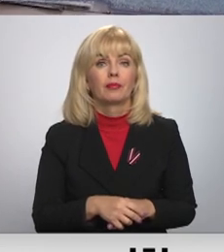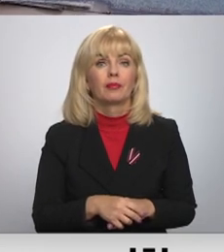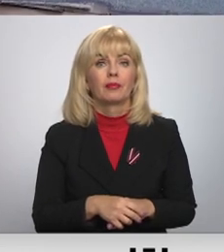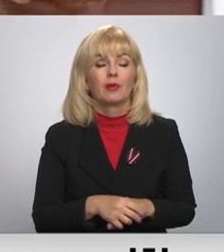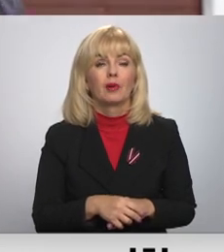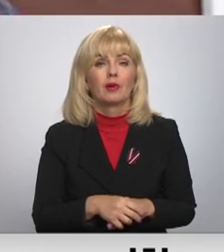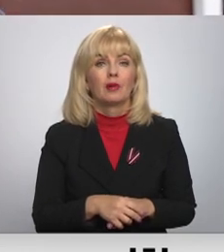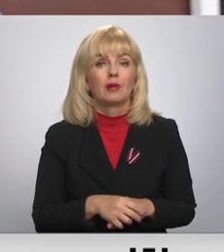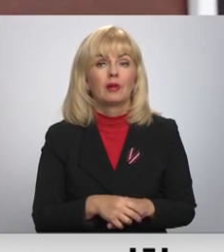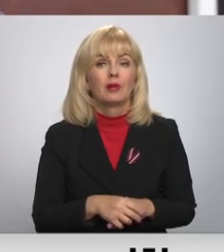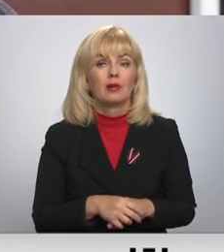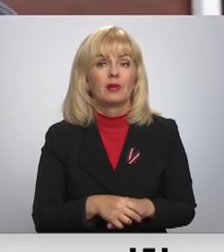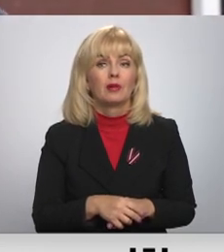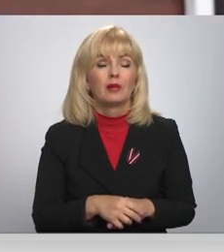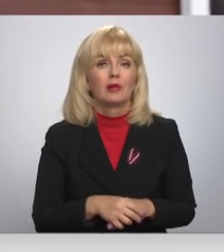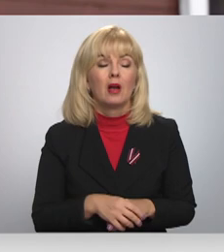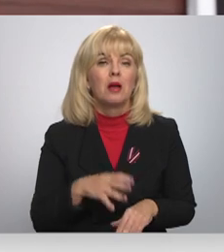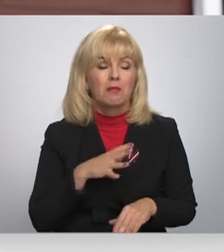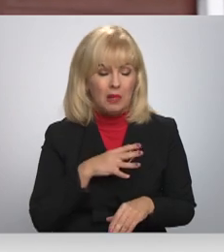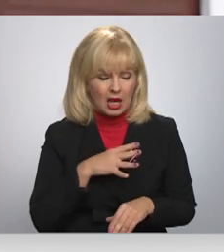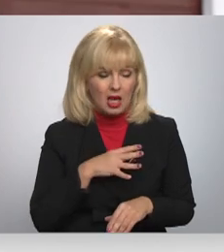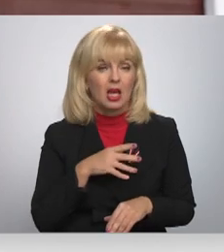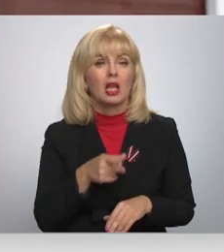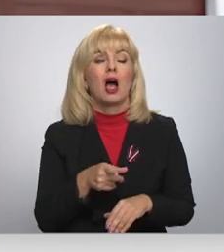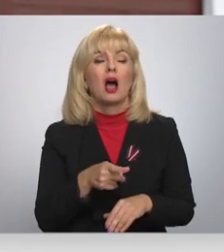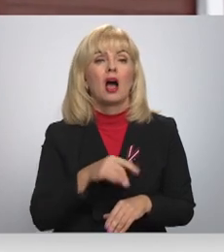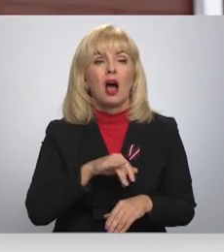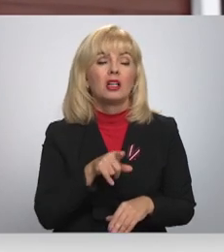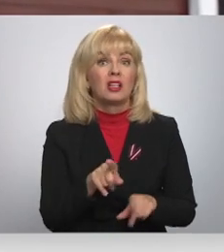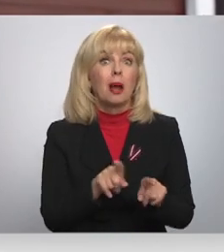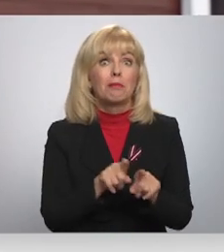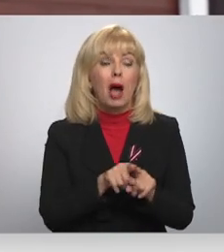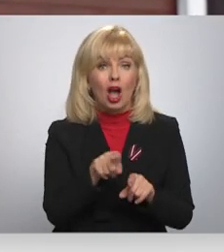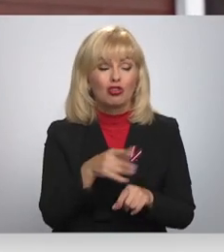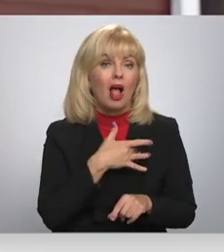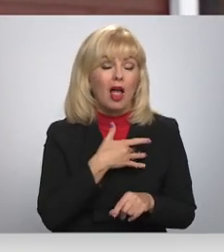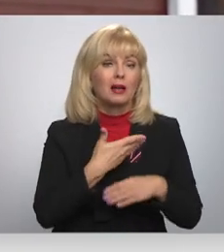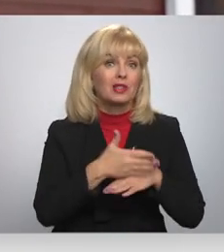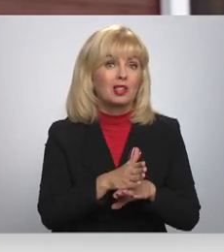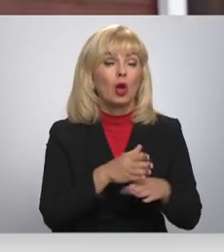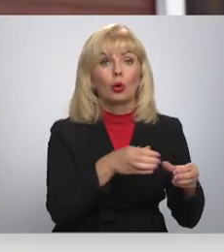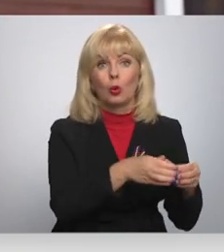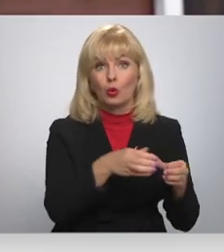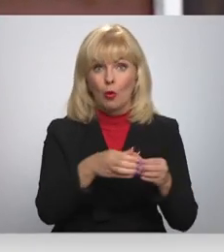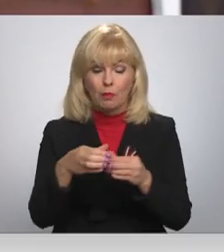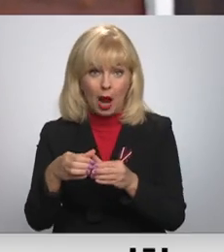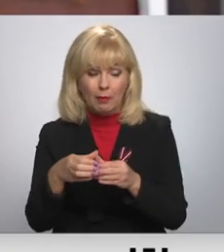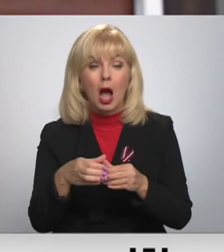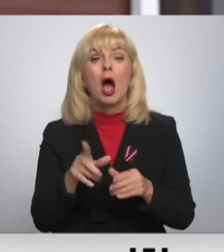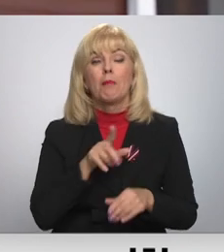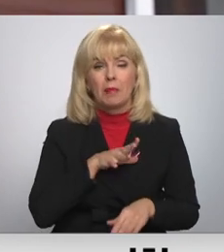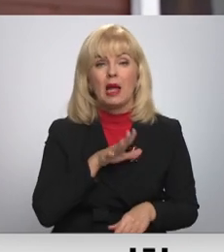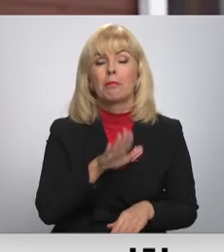da ne pa grupam stuļi razdzīlīlis. Jā, tie paši. Laikam bija sadalījušies pa grupām. Ar bērniem